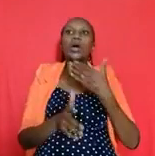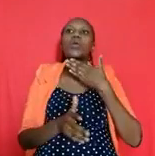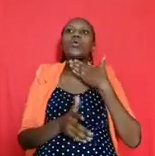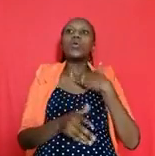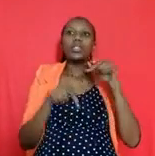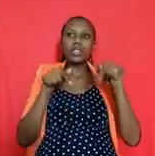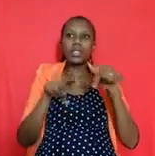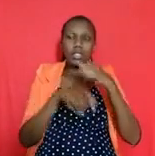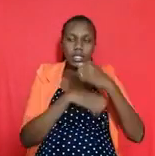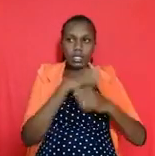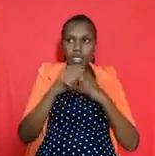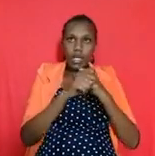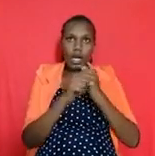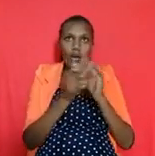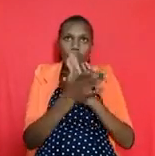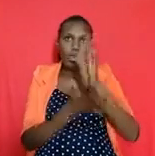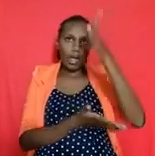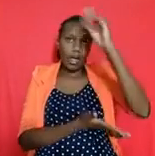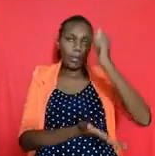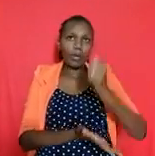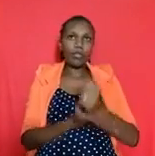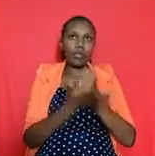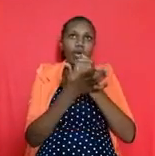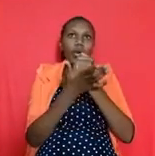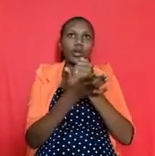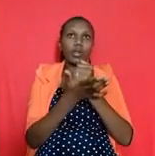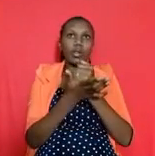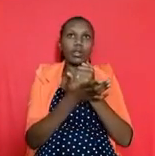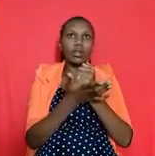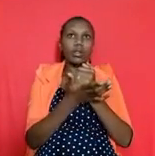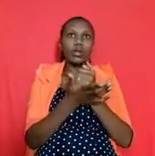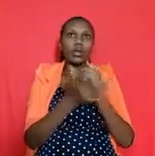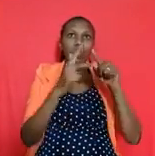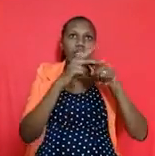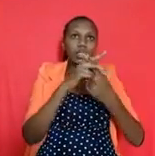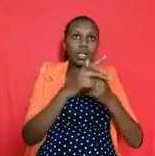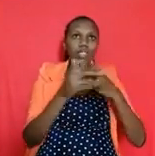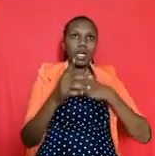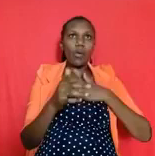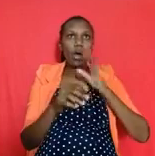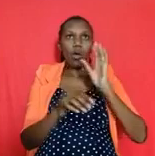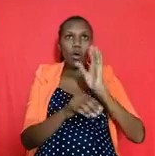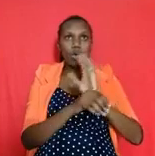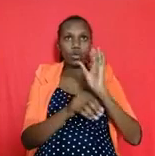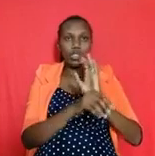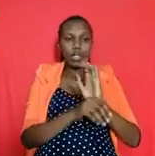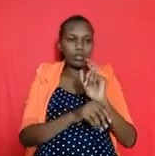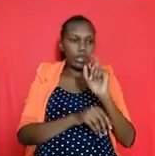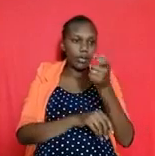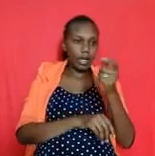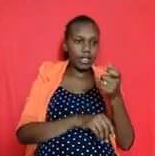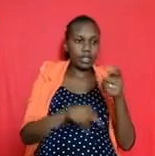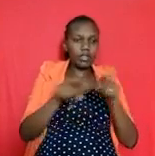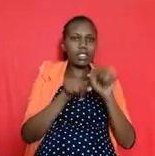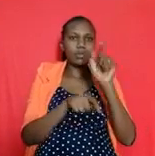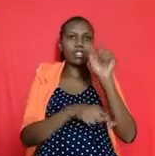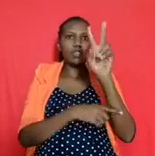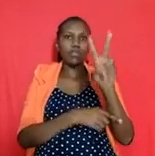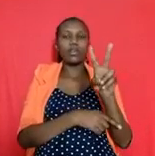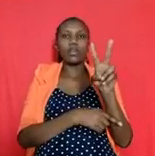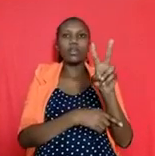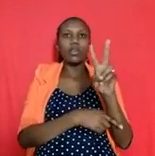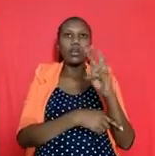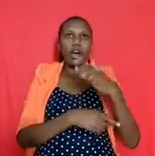mwaka-ini uyu ngai atuhotithia ni tukwambiria media radio tv